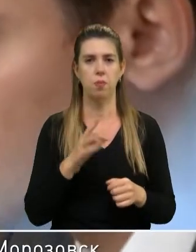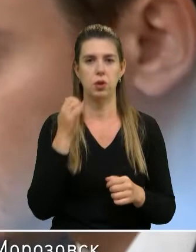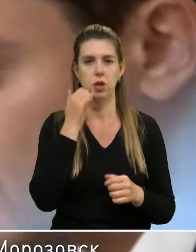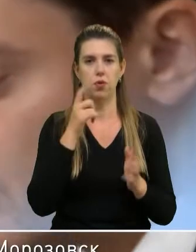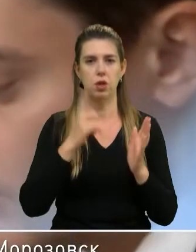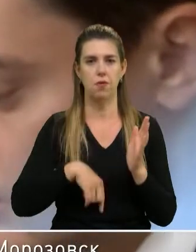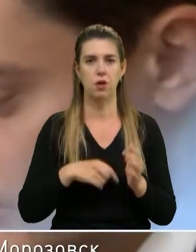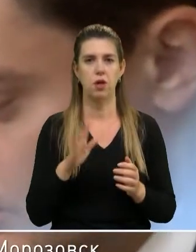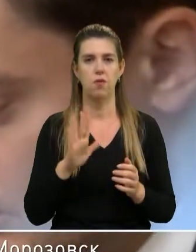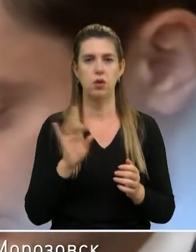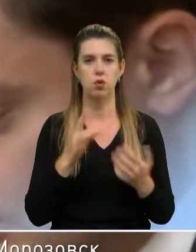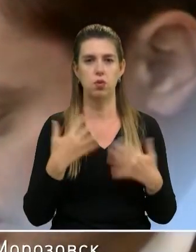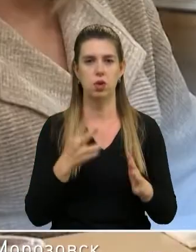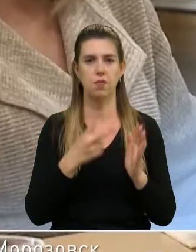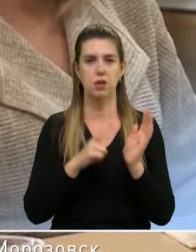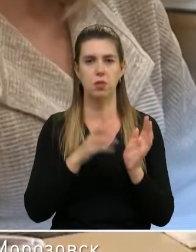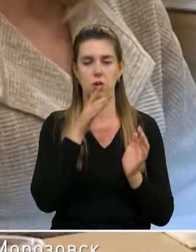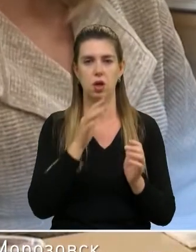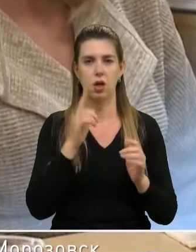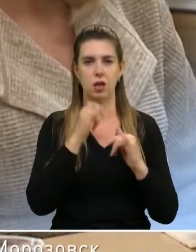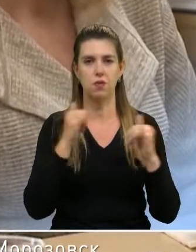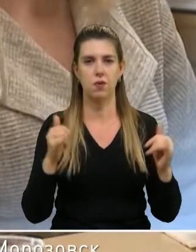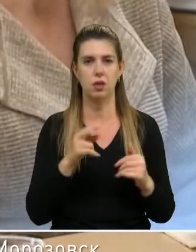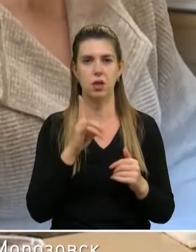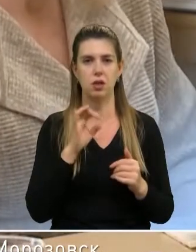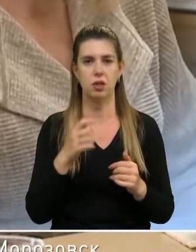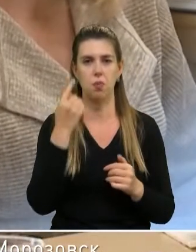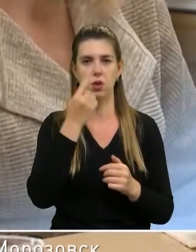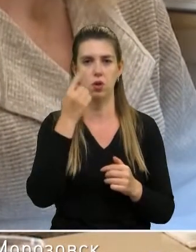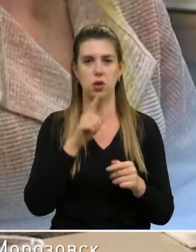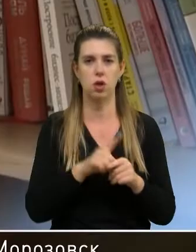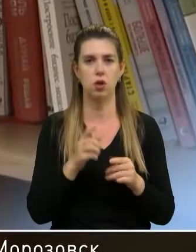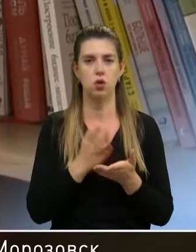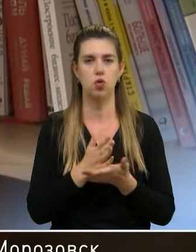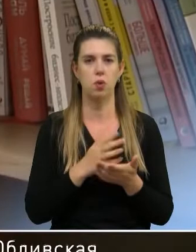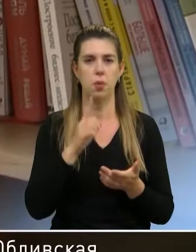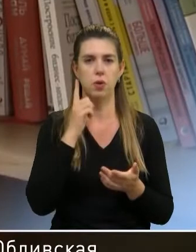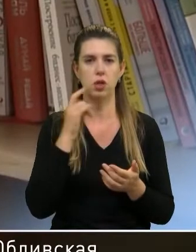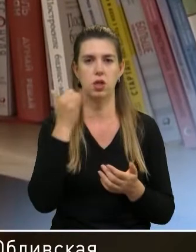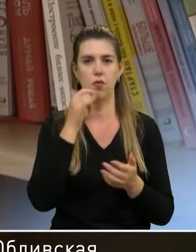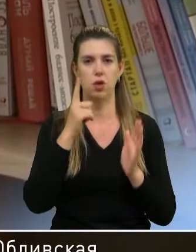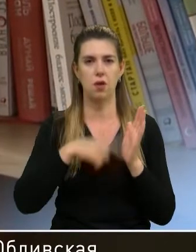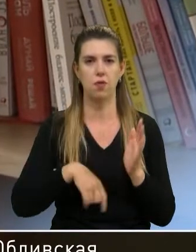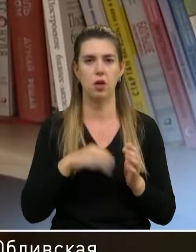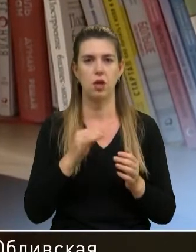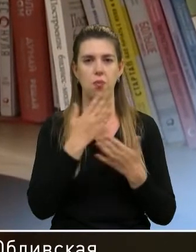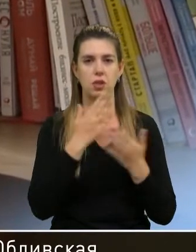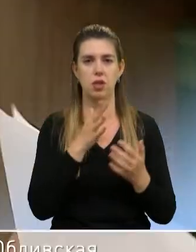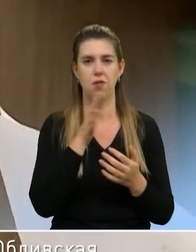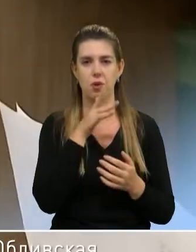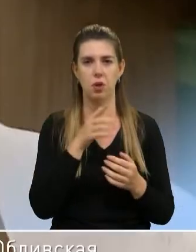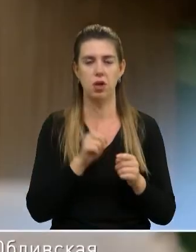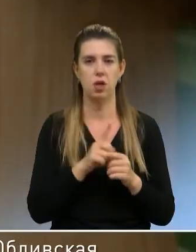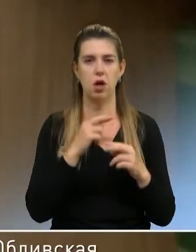доверия. В Ростове уже 27 лет успешно развивается кризисная психологическая служба «Молодежный телефон доверия». И в последнее время